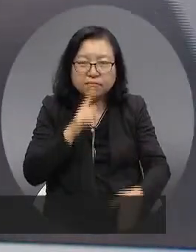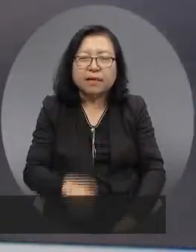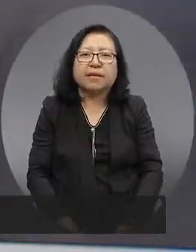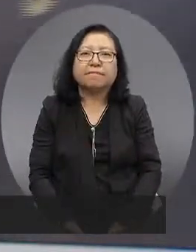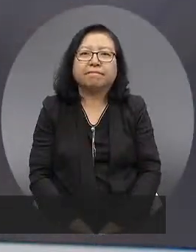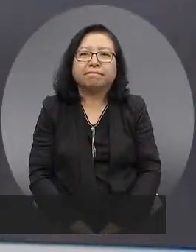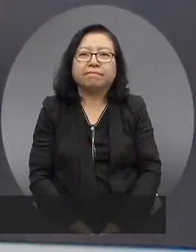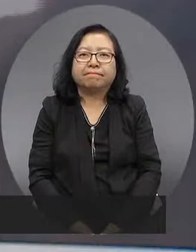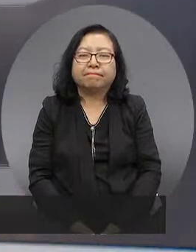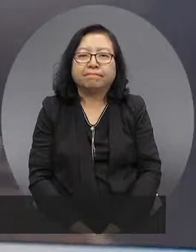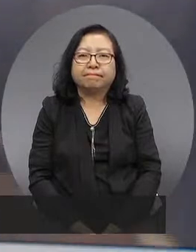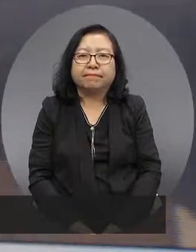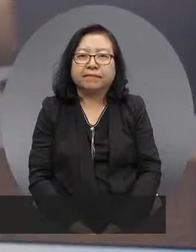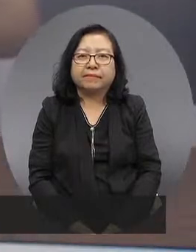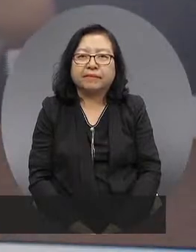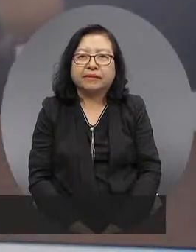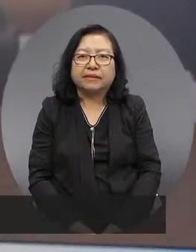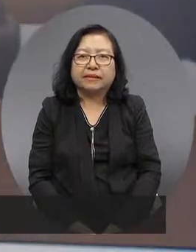김대웅 기자입니다.